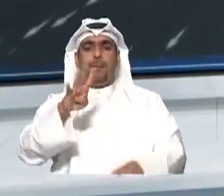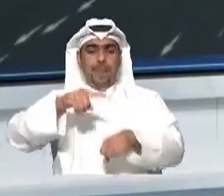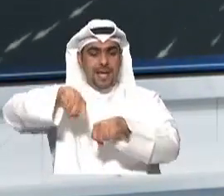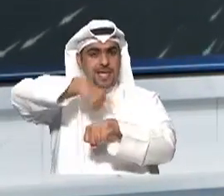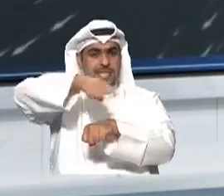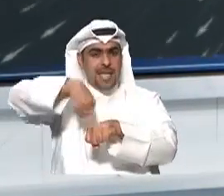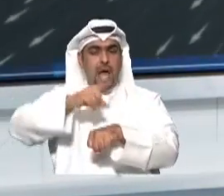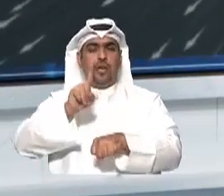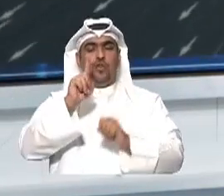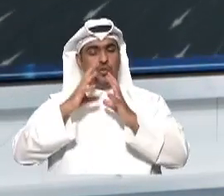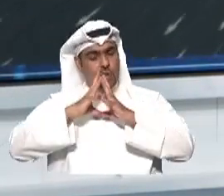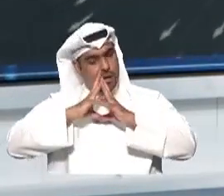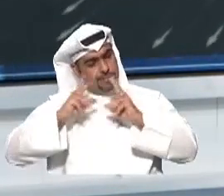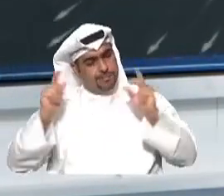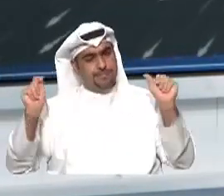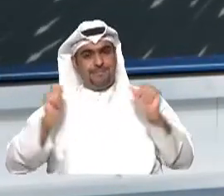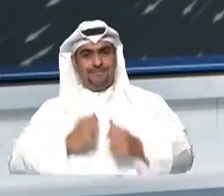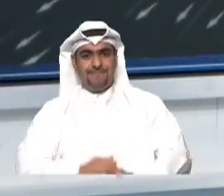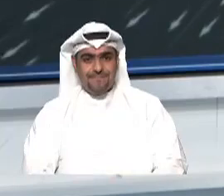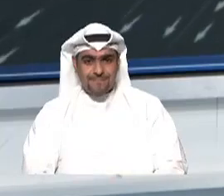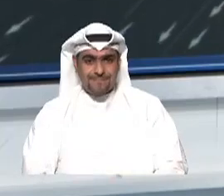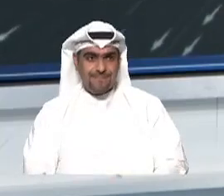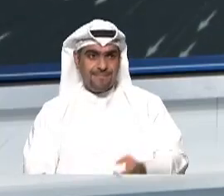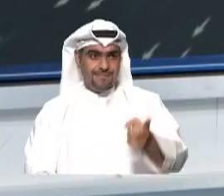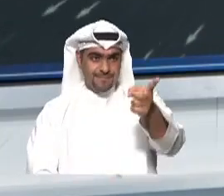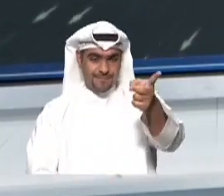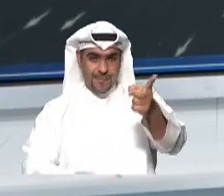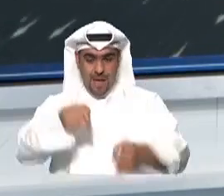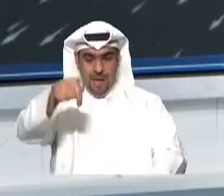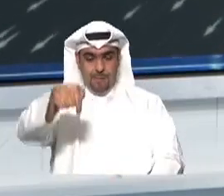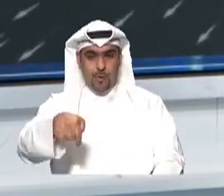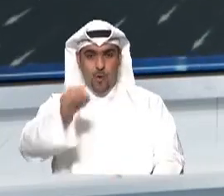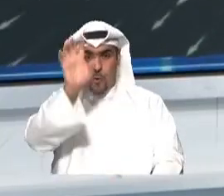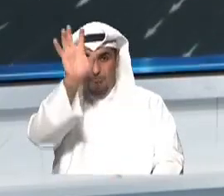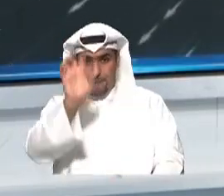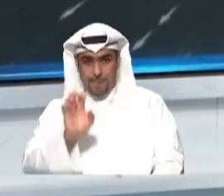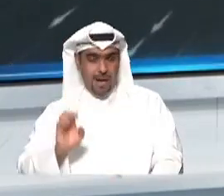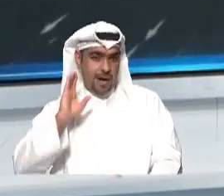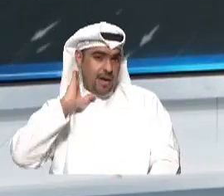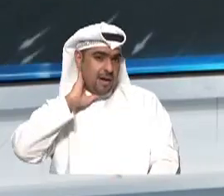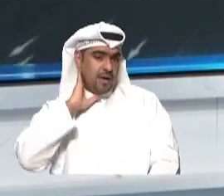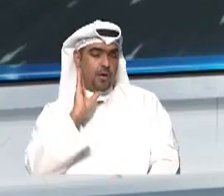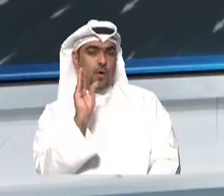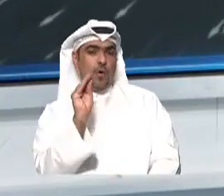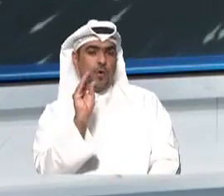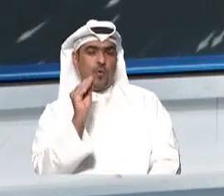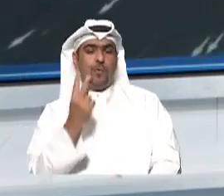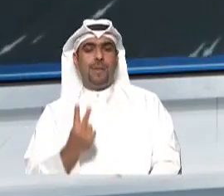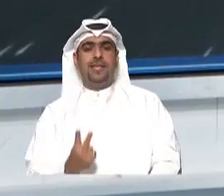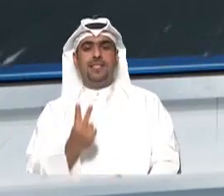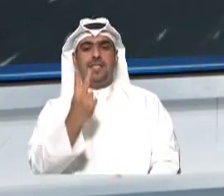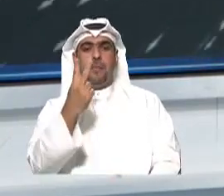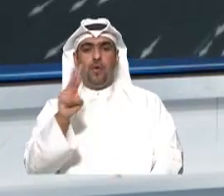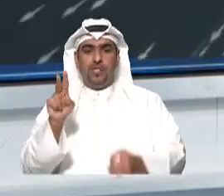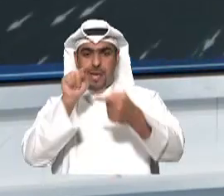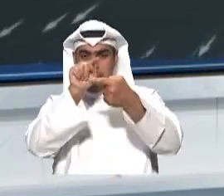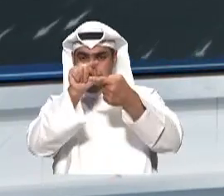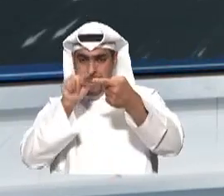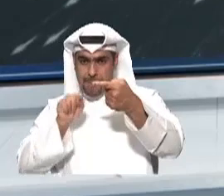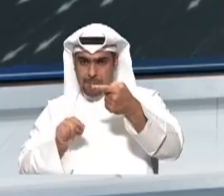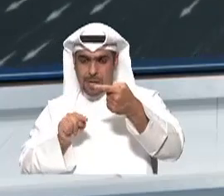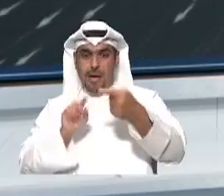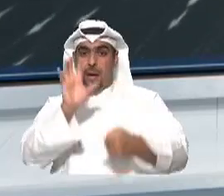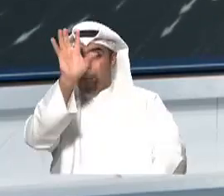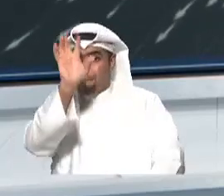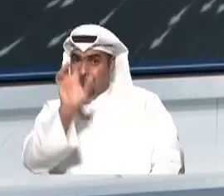أجوانا معتدلة ورطبة نسبيا خاصة على المناطق الساحلية وداخل البحر، وأيضا استمرار الرياح الشمالية الغربية إلى متقلبة الاتجاه تتراوح